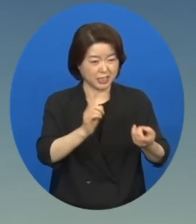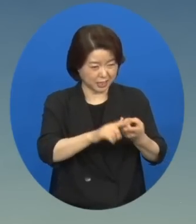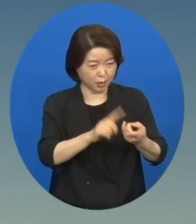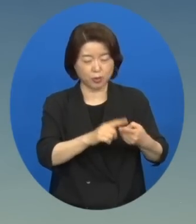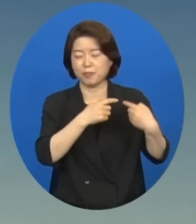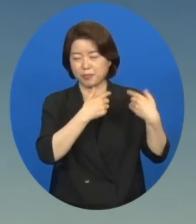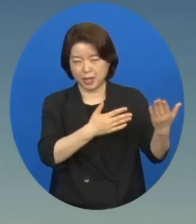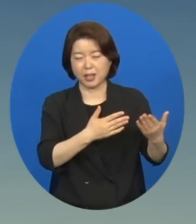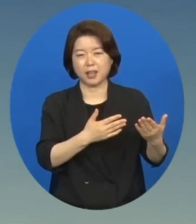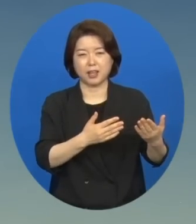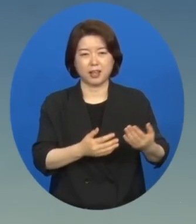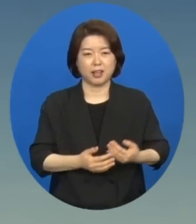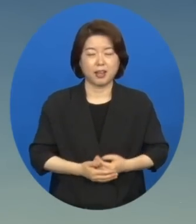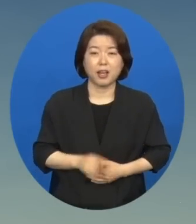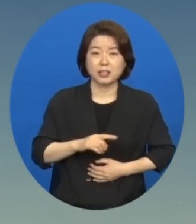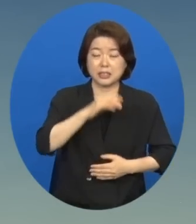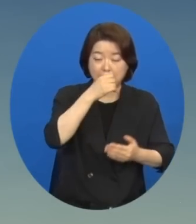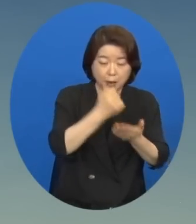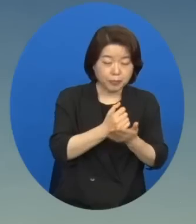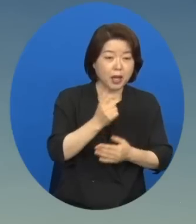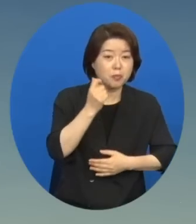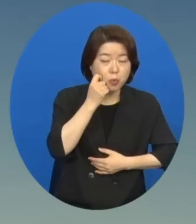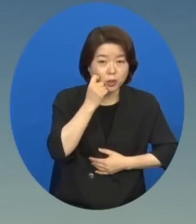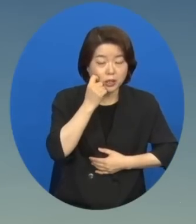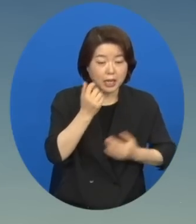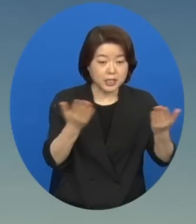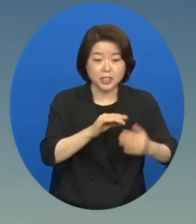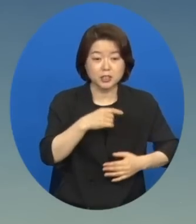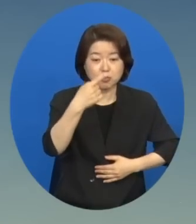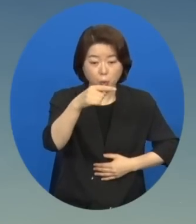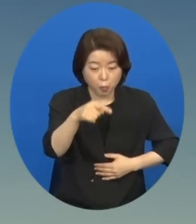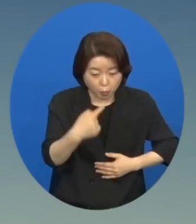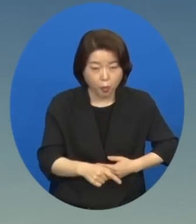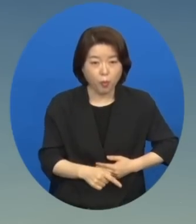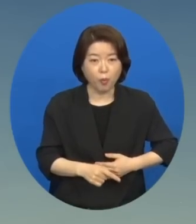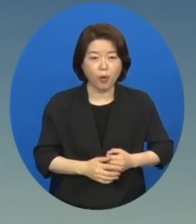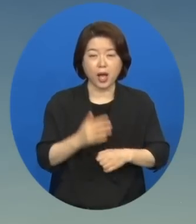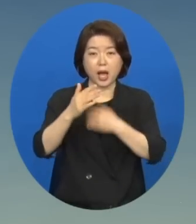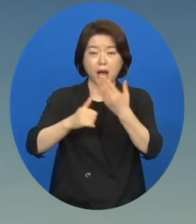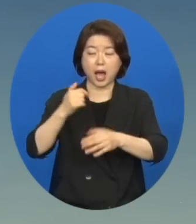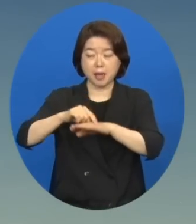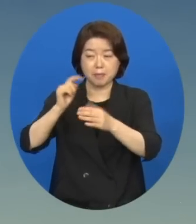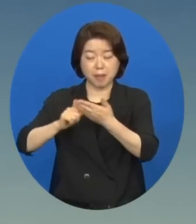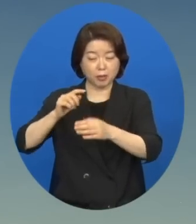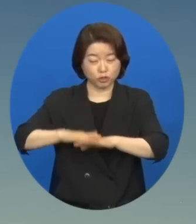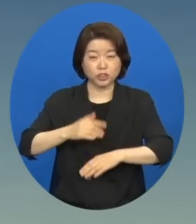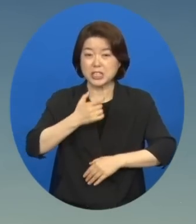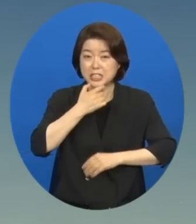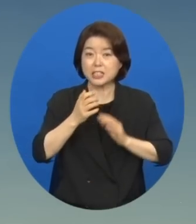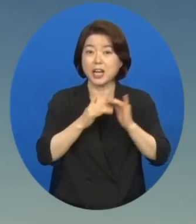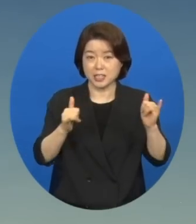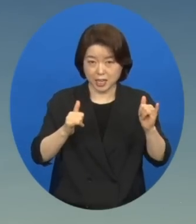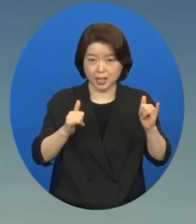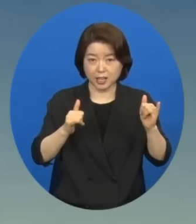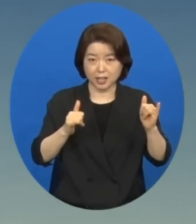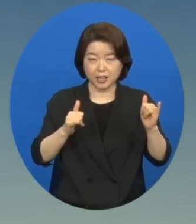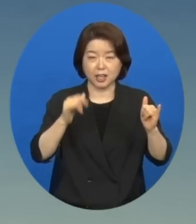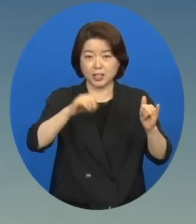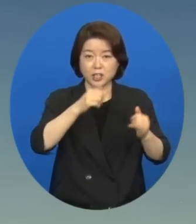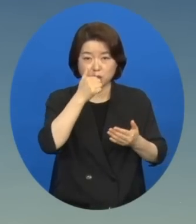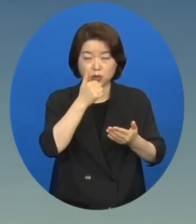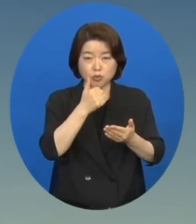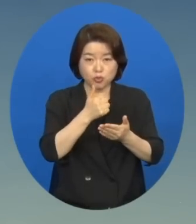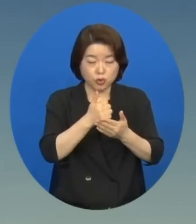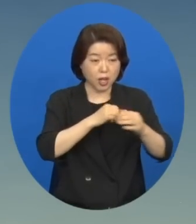하셨으니, 그러면서 그 합당하지 못한 일에 대한 목록이 나와요. 하나님을 마음에 두기 싫어하는 자, 이게 죄